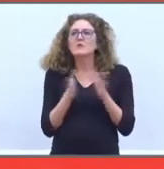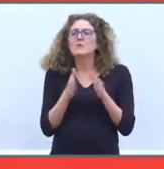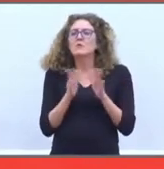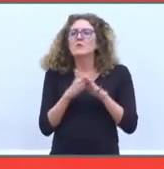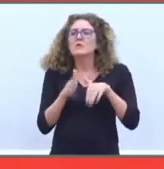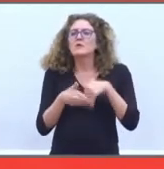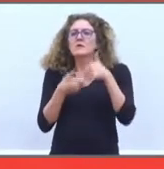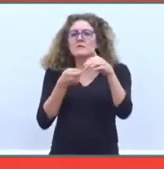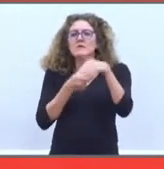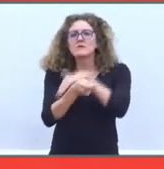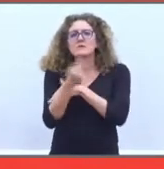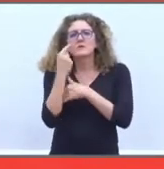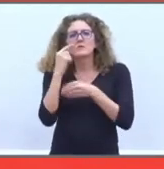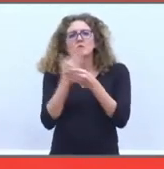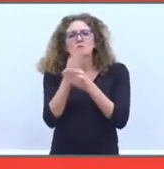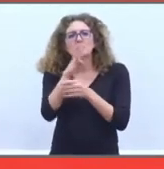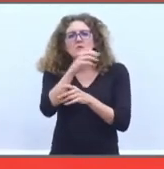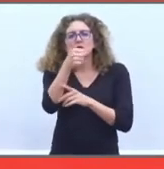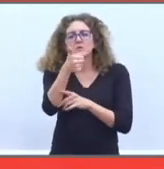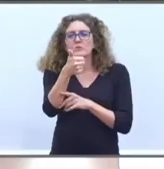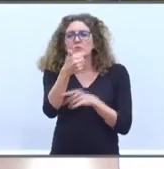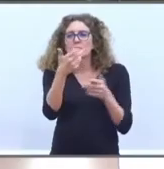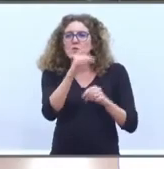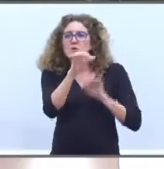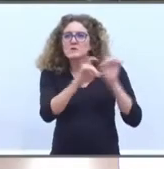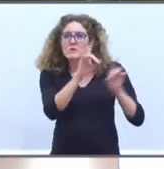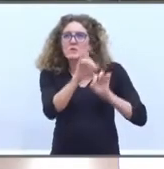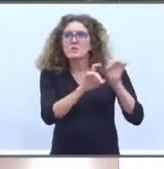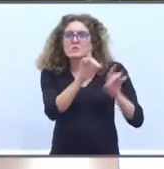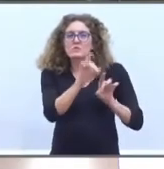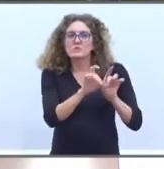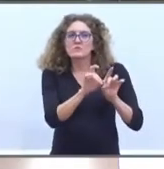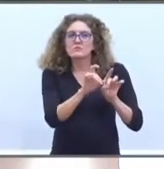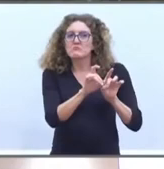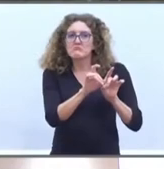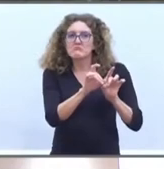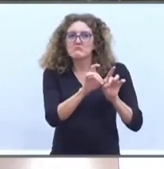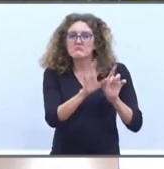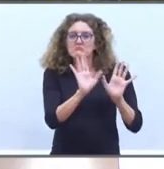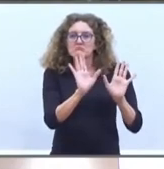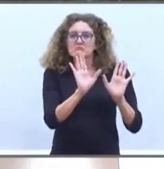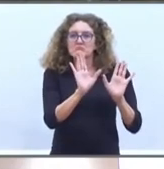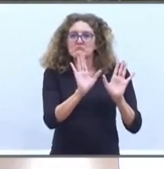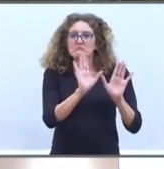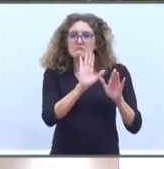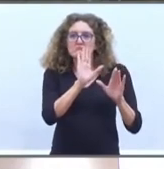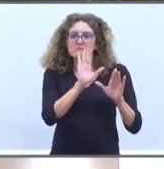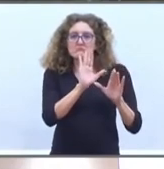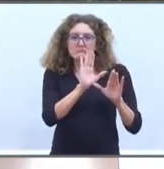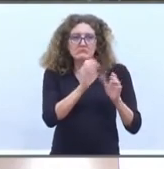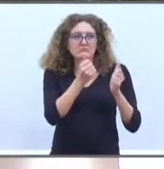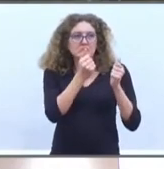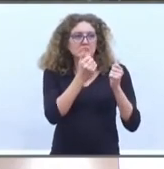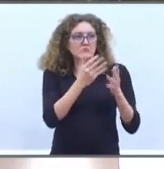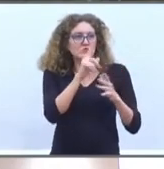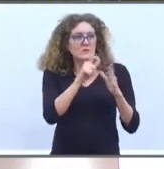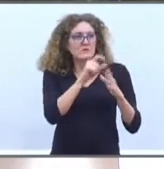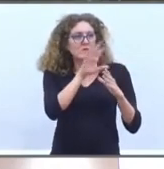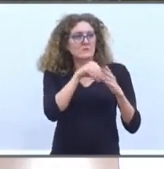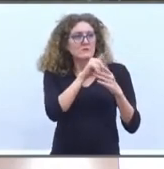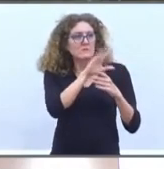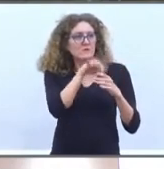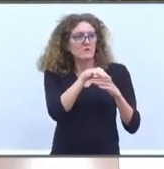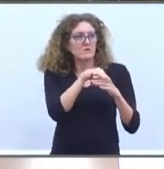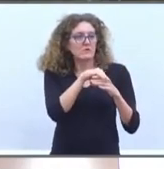l'affaire 41. Est-ce qu'il y a des questions auprès de Mme la vice-présidente ? Ne prennent pas part au vote Jacques et René. Qui